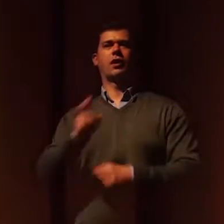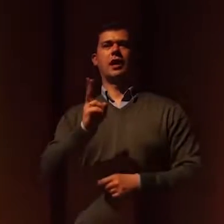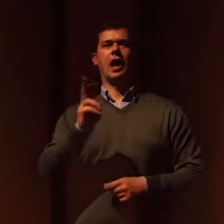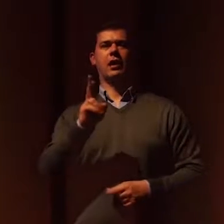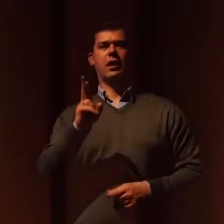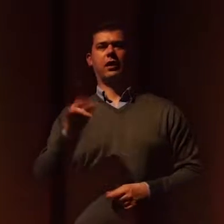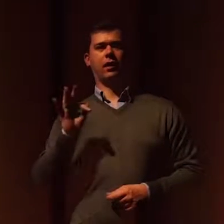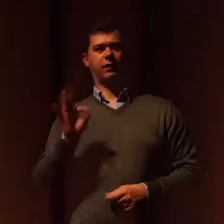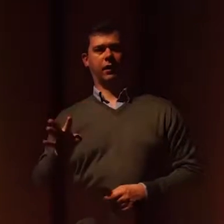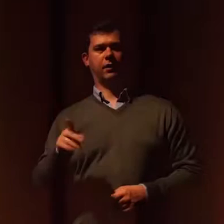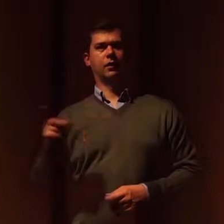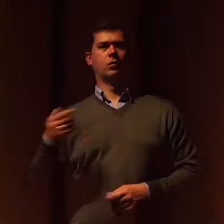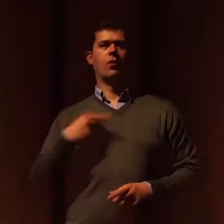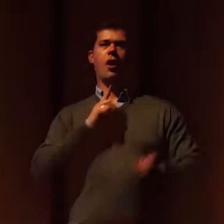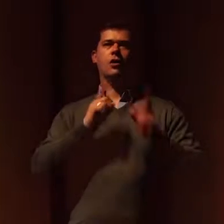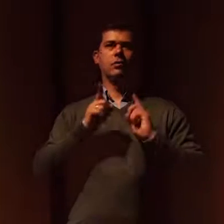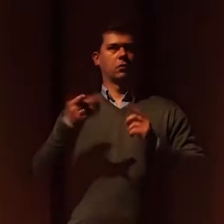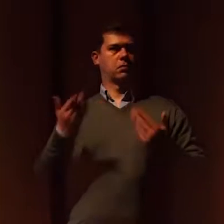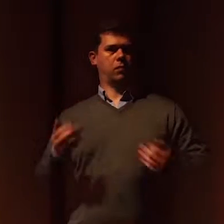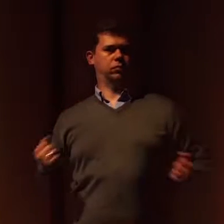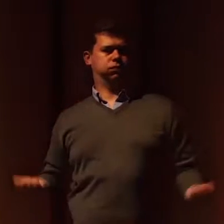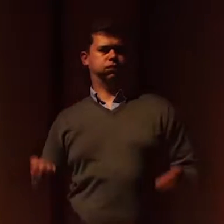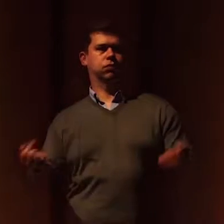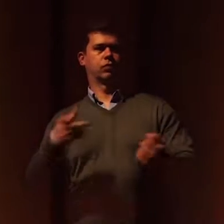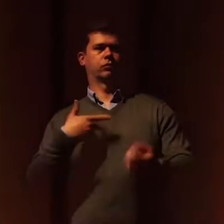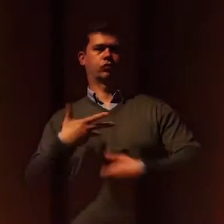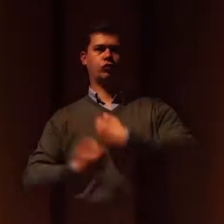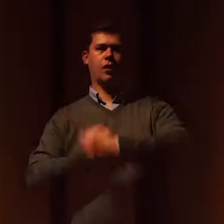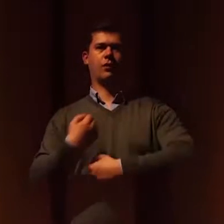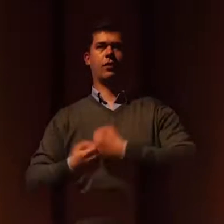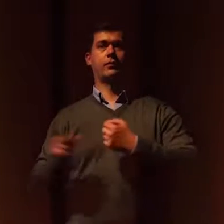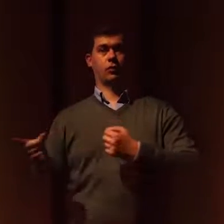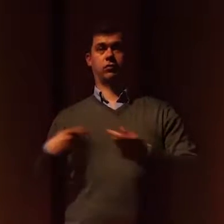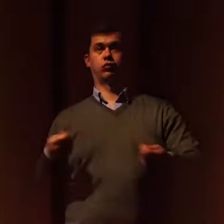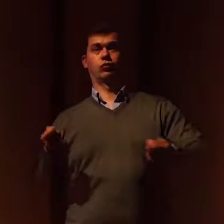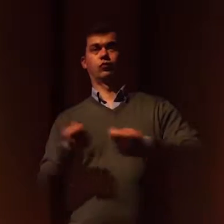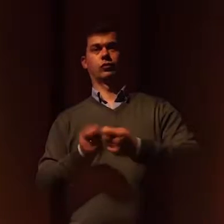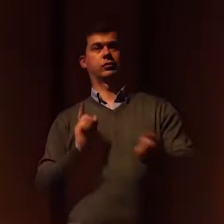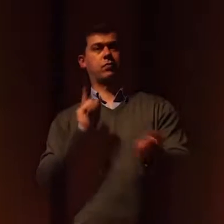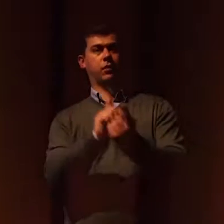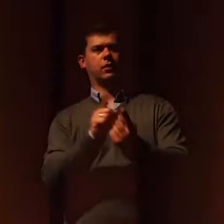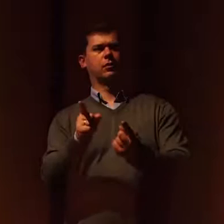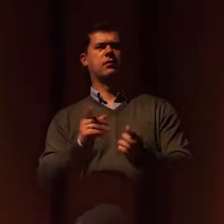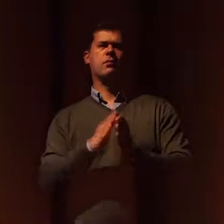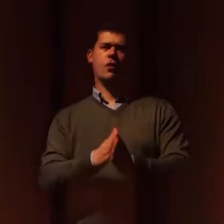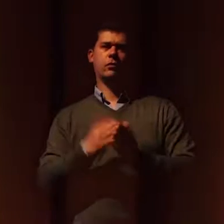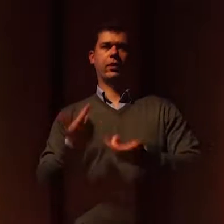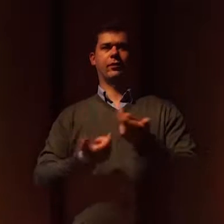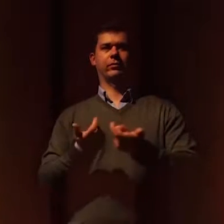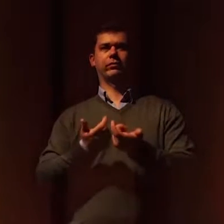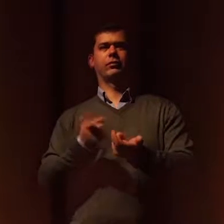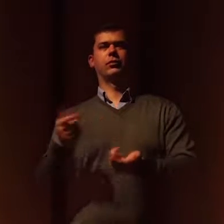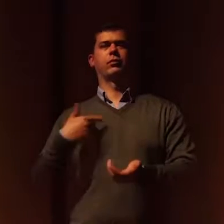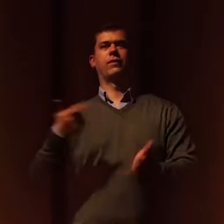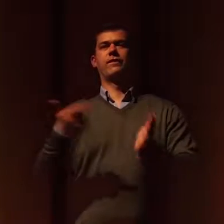Radiofonii i Telewizji Wtedy jeszcze bardzo aktywnie działającą udawało nam się wypracować pewne sposoby na przykład prowadzić